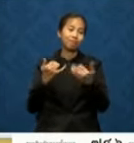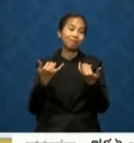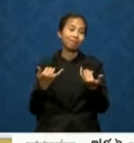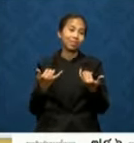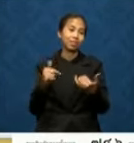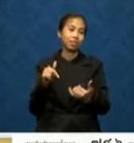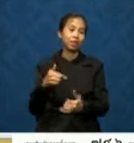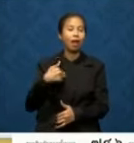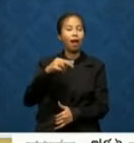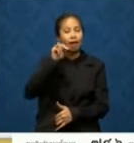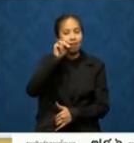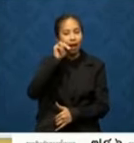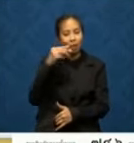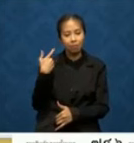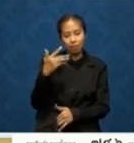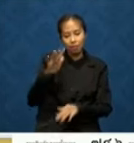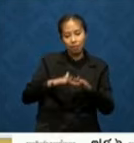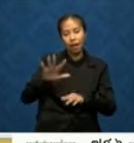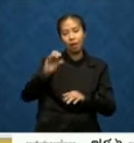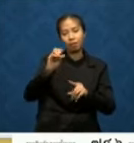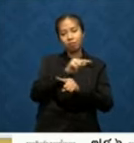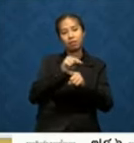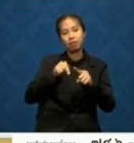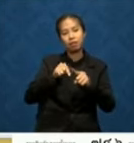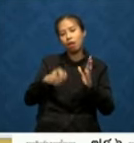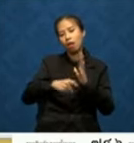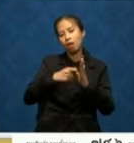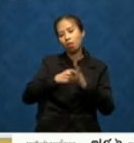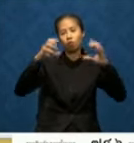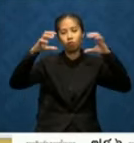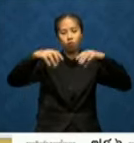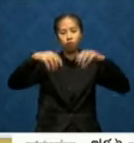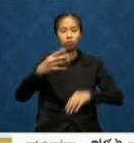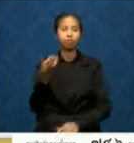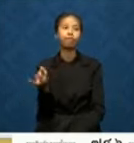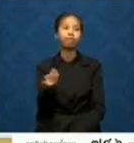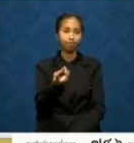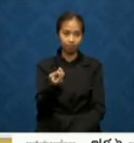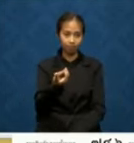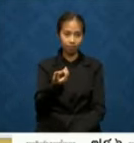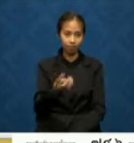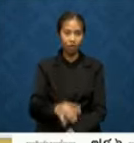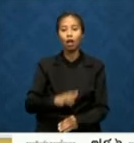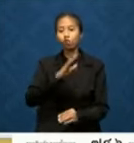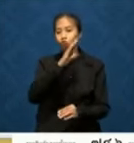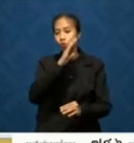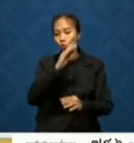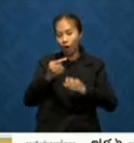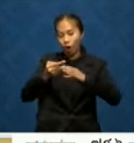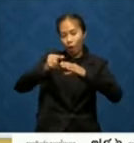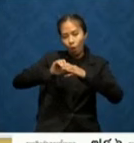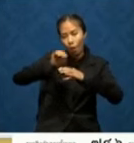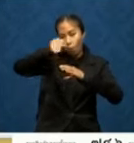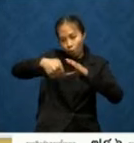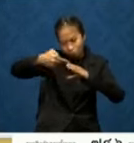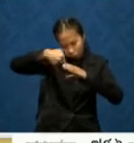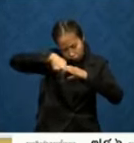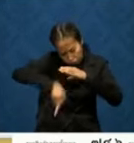50%เท่านั้นเองครับเนื่องจากฝนน้อยถ้าเราใช้ระบบน้ำใต้ดินช่วย